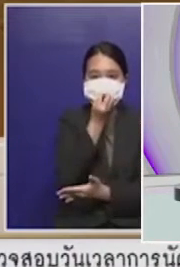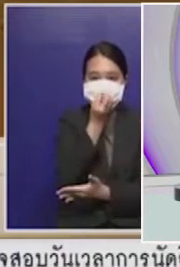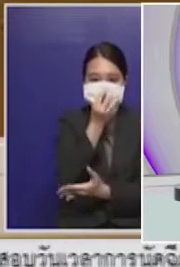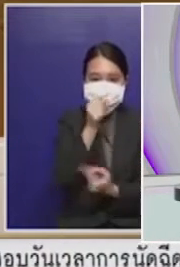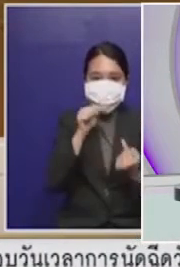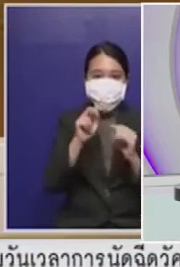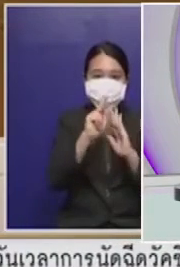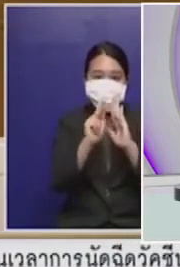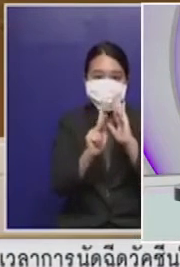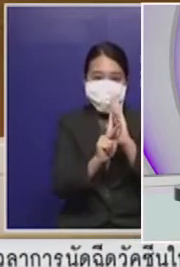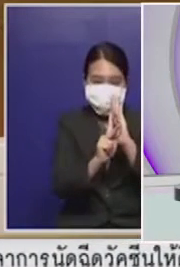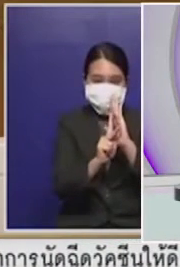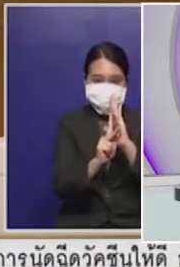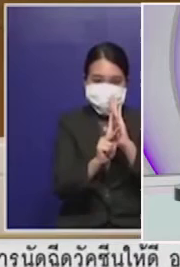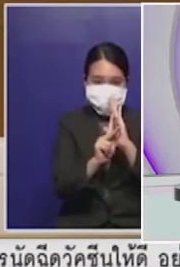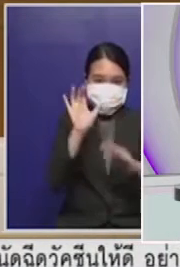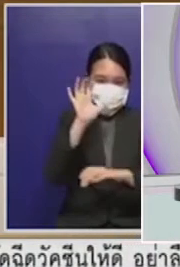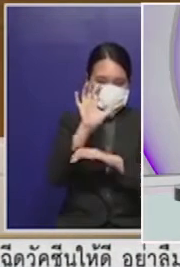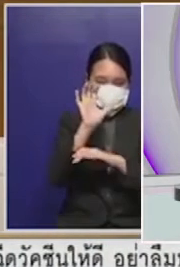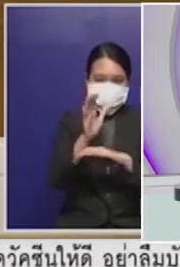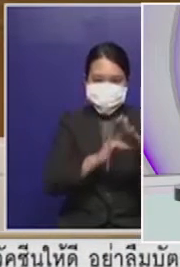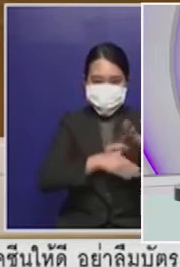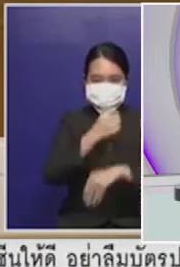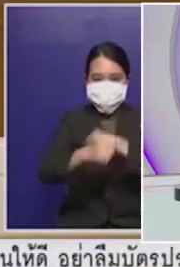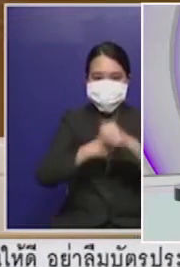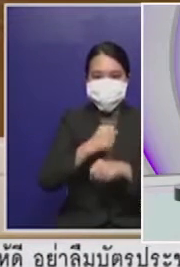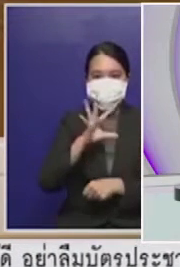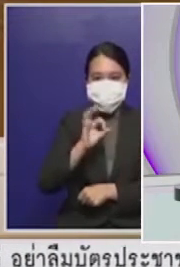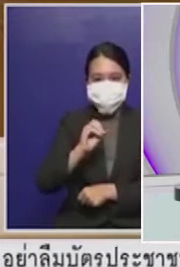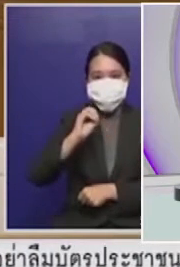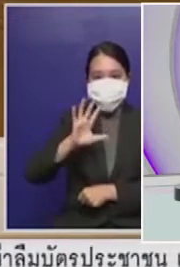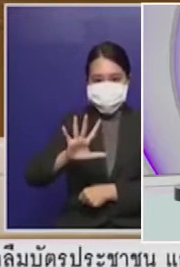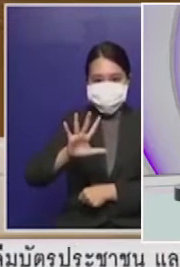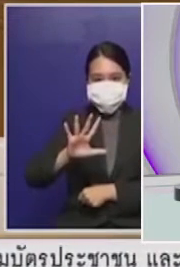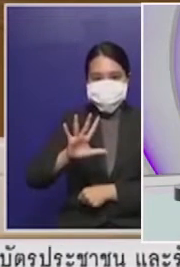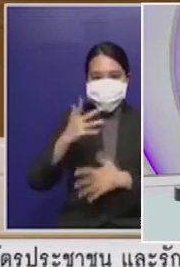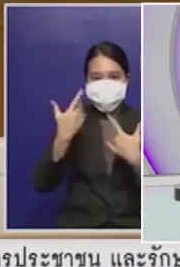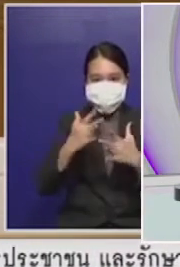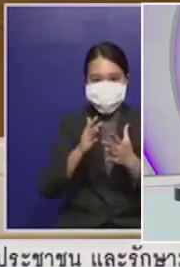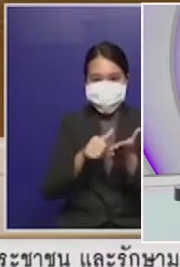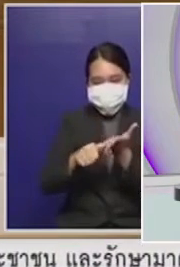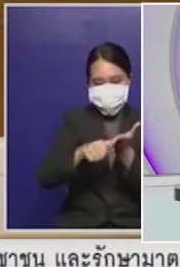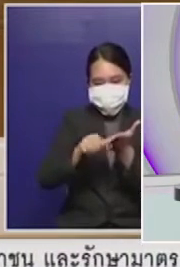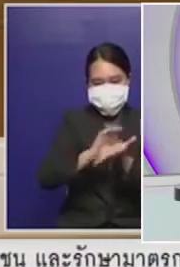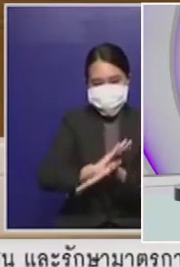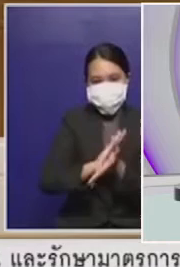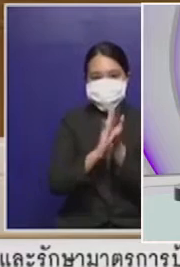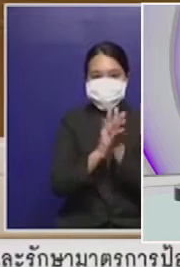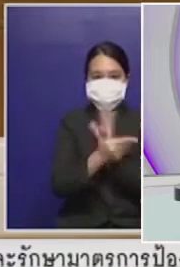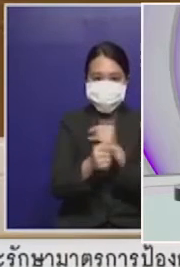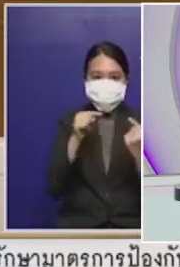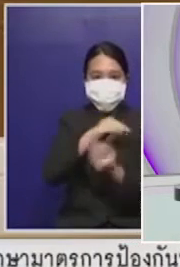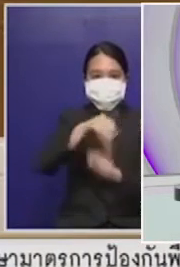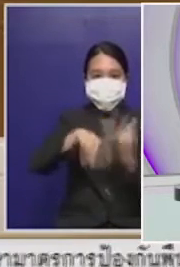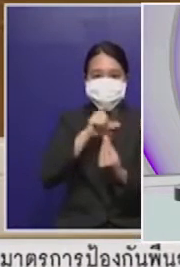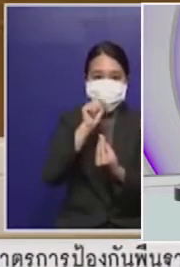หมายจะรับไปพิจารณาทั้งนี้การปรับรายละเอียดจะมีการจะมีคณะกรรมการพิจารณาอีกครั้งหนึ่งนะคะโดยคำนึงถึงความเป็น